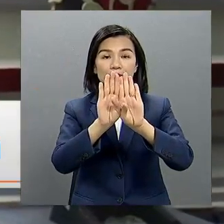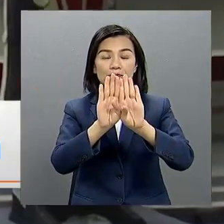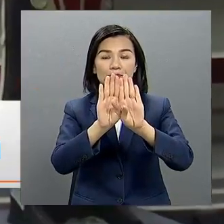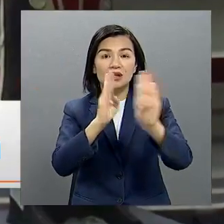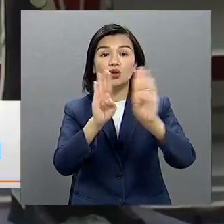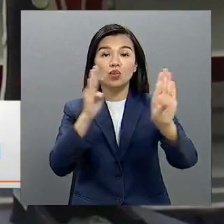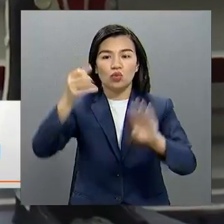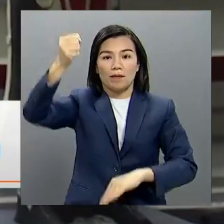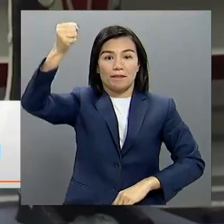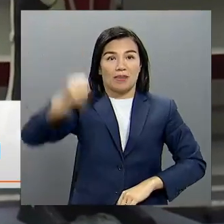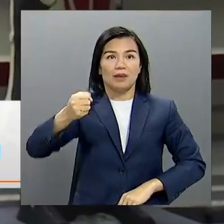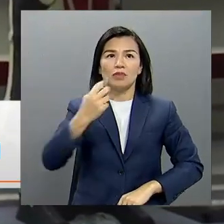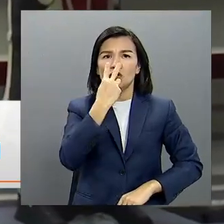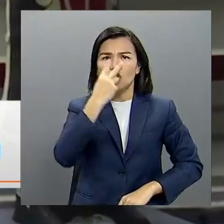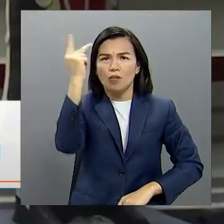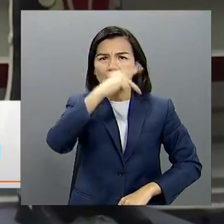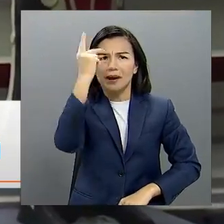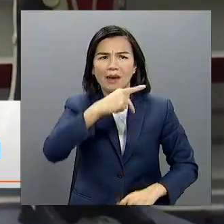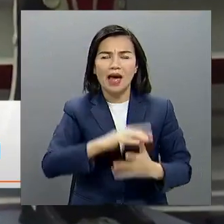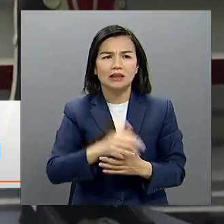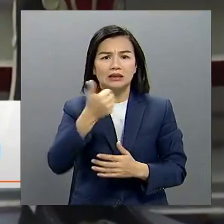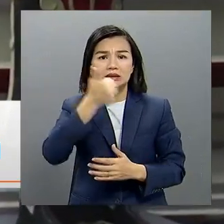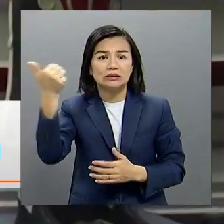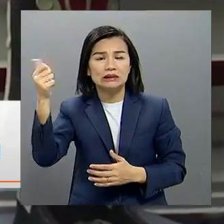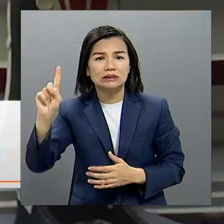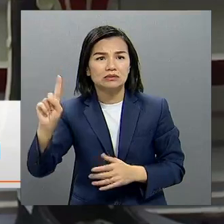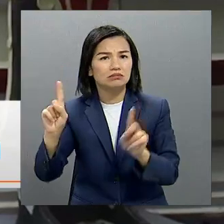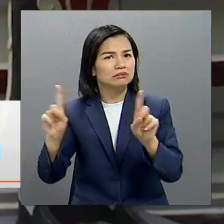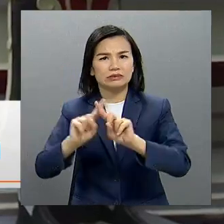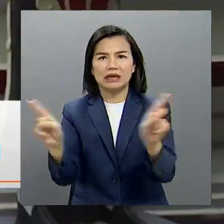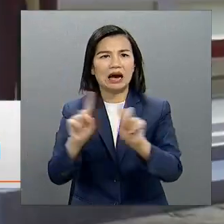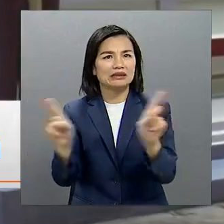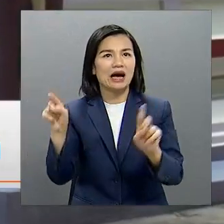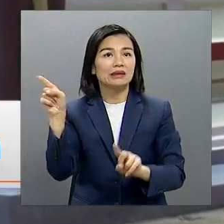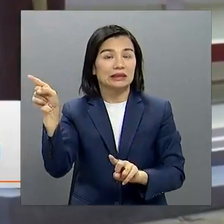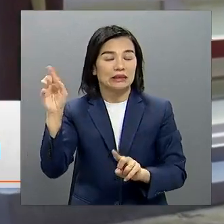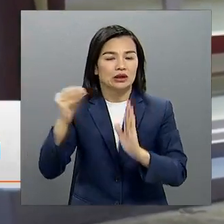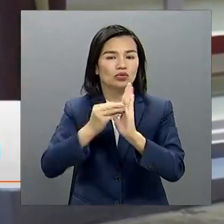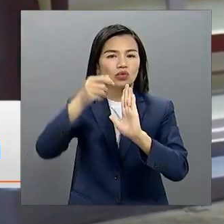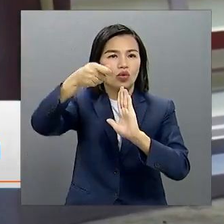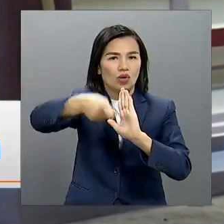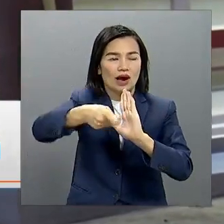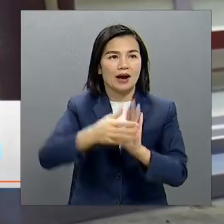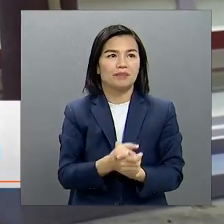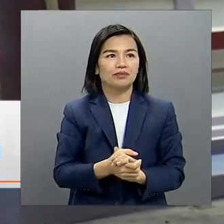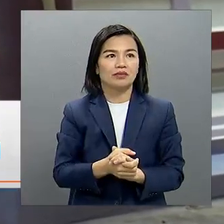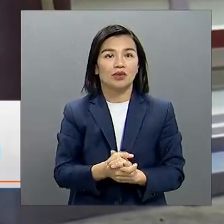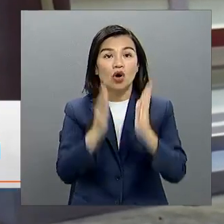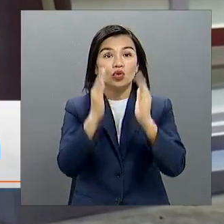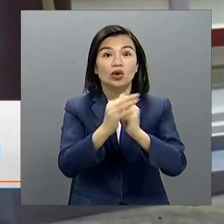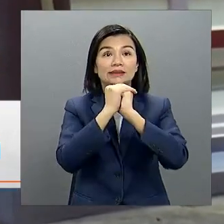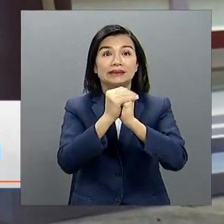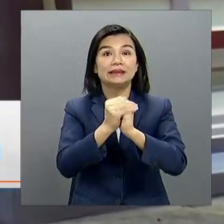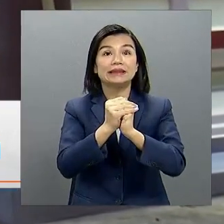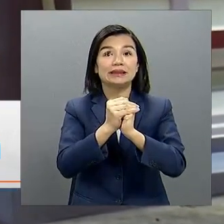าอาจจะดูแปลกตาจากที่อื่นเนาะนะคะที่จังหวัดนครราชสีมาค่ะหุ่นนักรบจีนจำนวน4ตนถูกดีไซน์ขึ้นมาเนี่ยเ